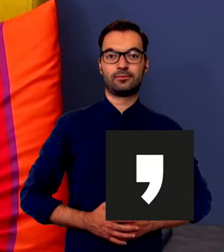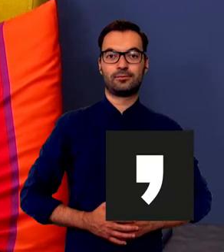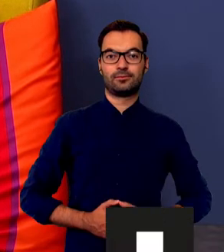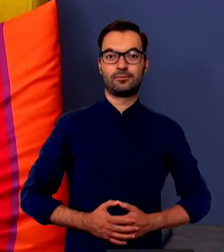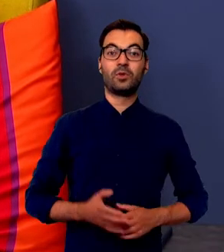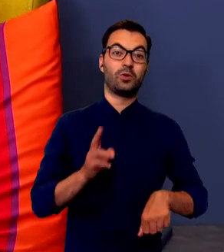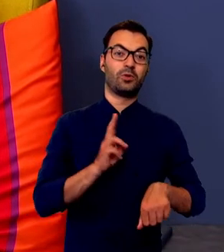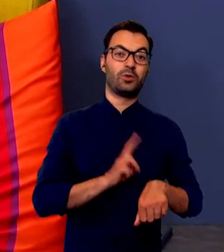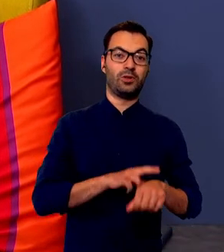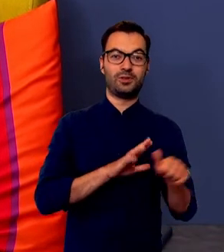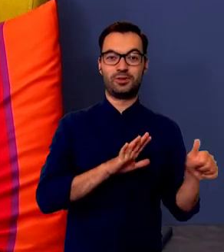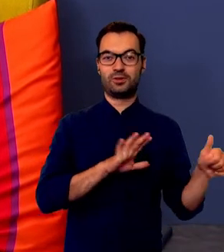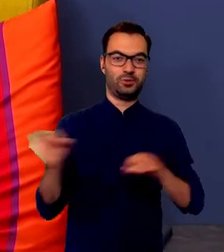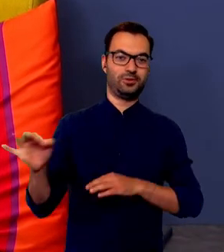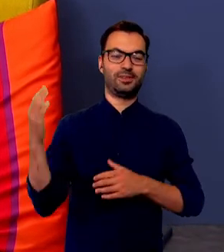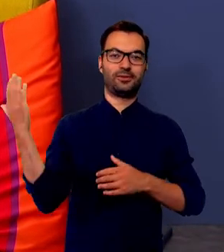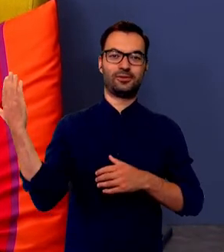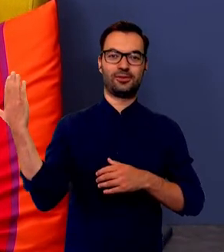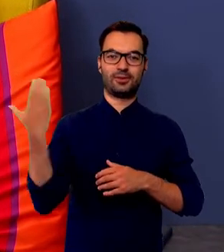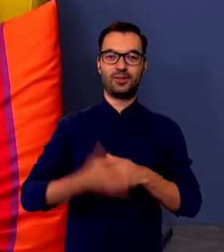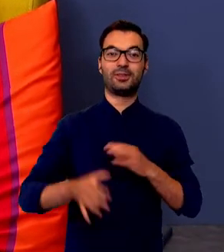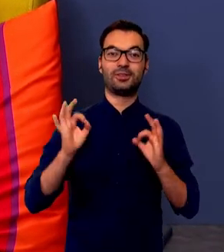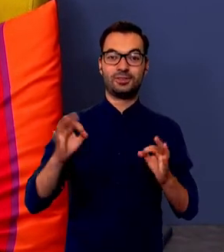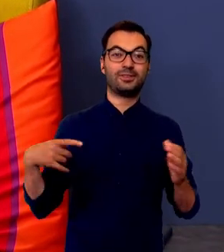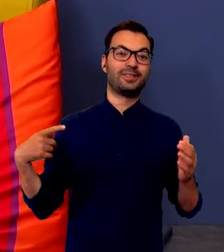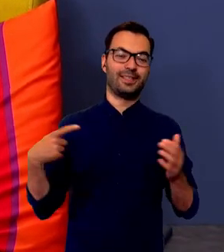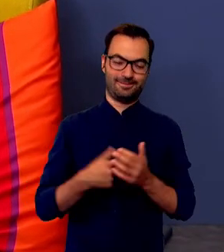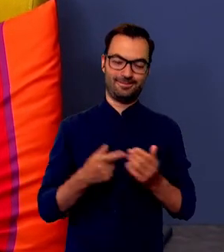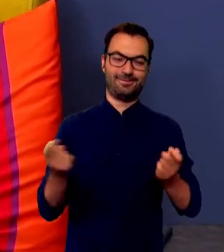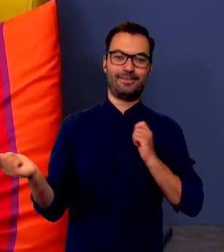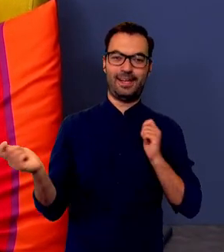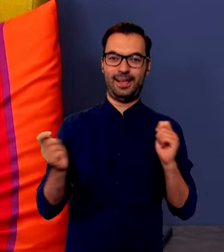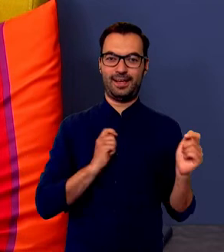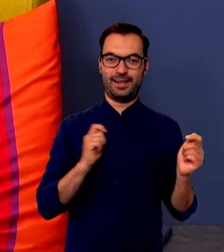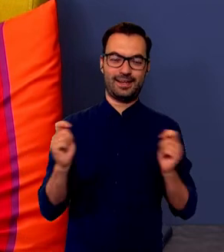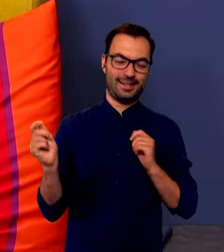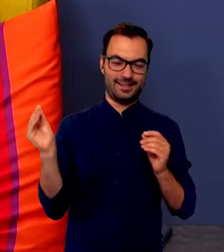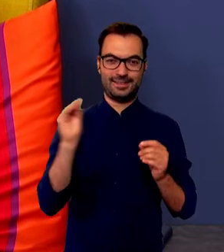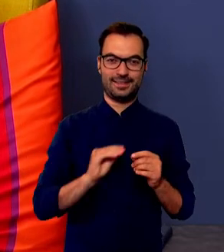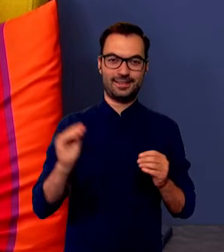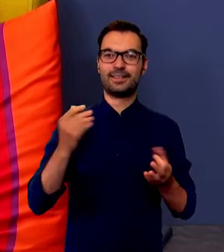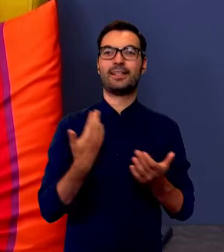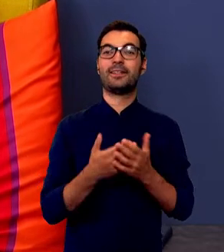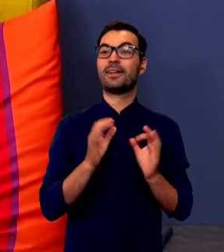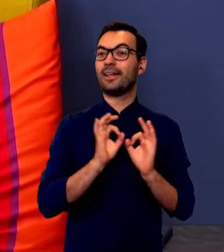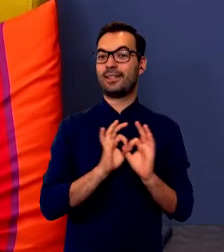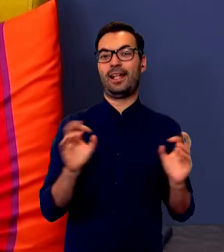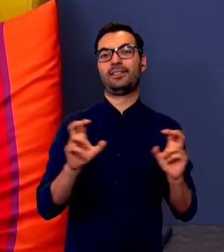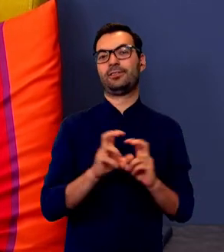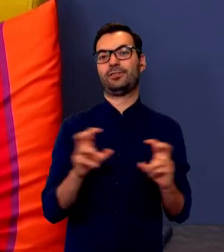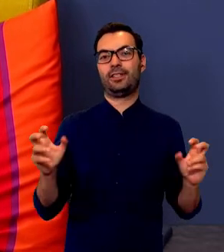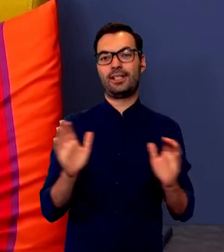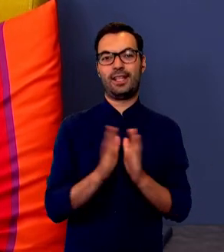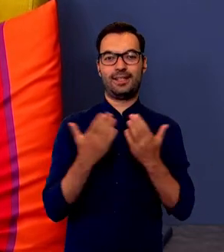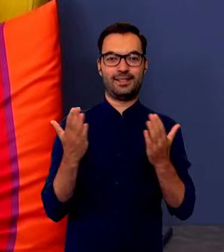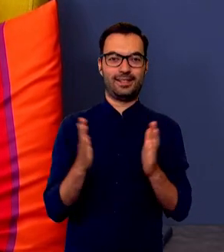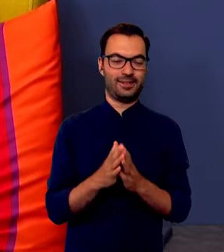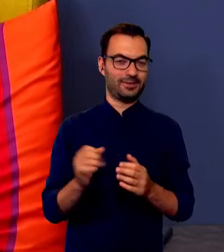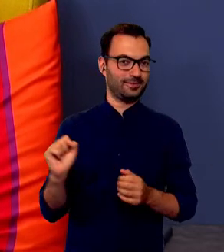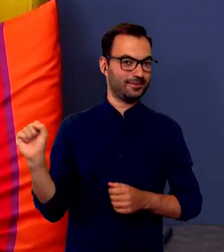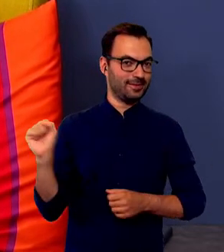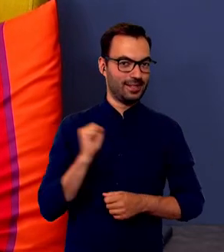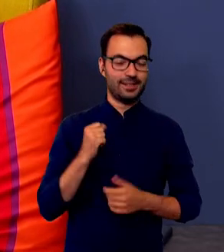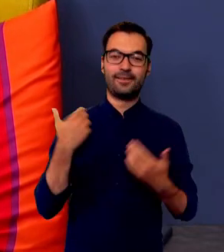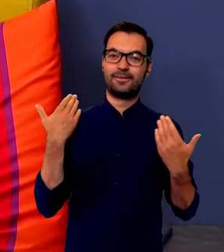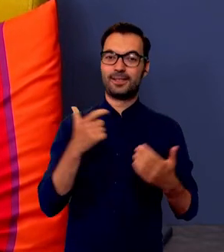Na zegarach godzina 18, w kalendarzach środek wakacji, idealny czas na doskonałą literaturę. Witam Was bardzo serdecznie